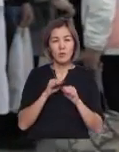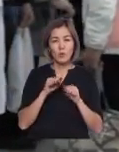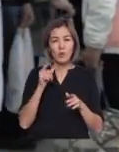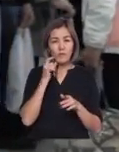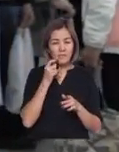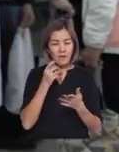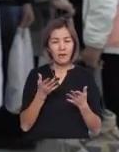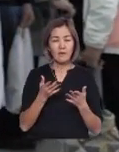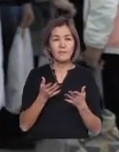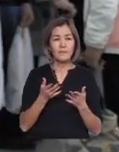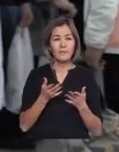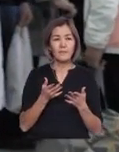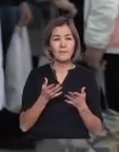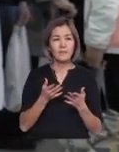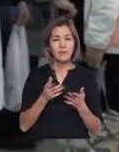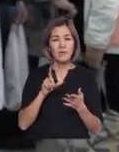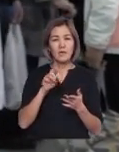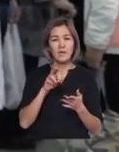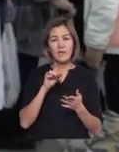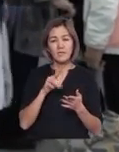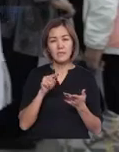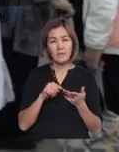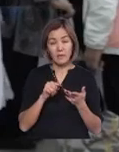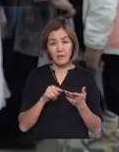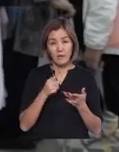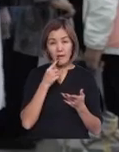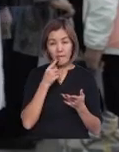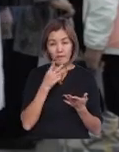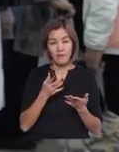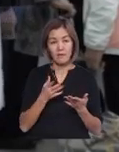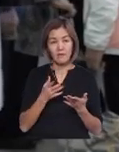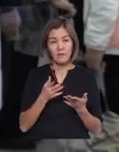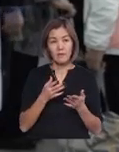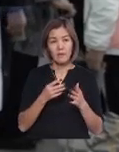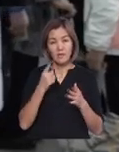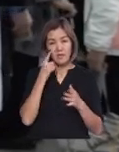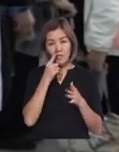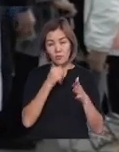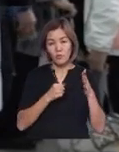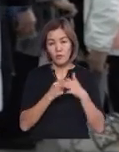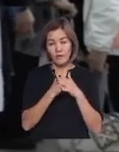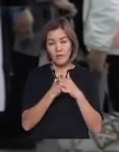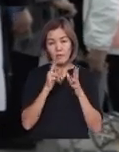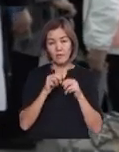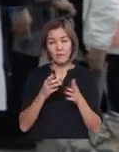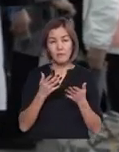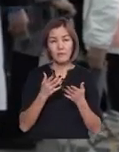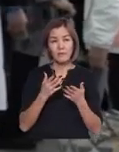сахара и холестерина в крови, определяем внутриглазное давление. По показаниям